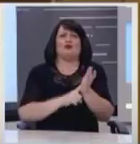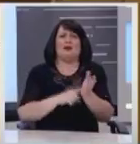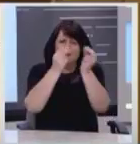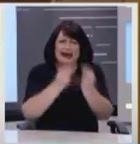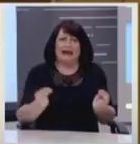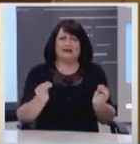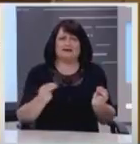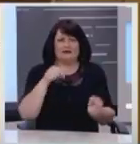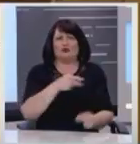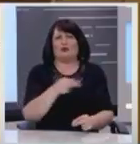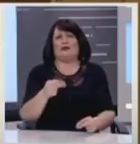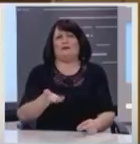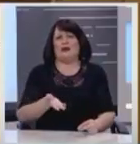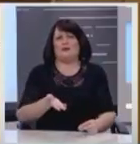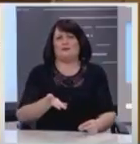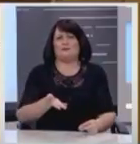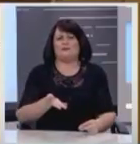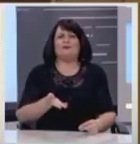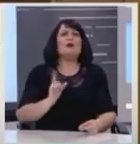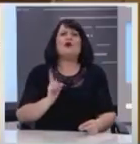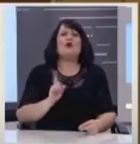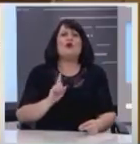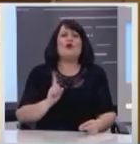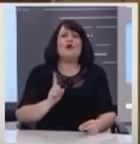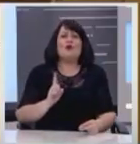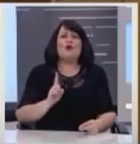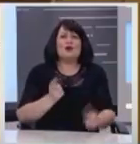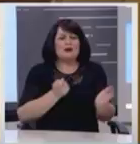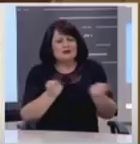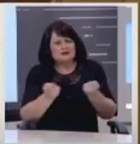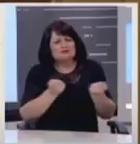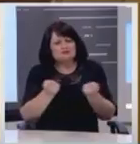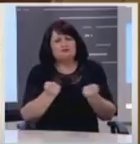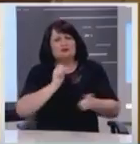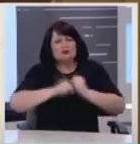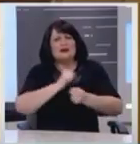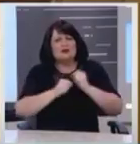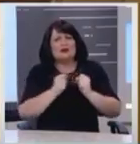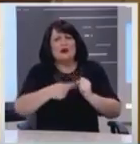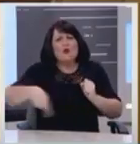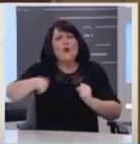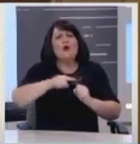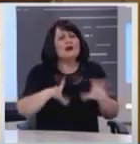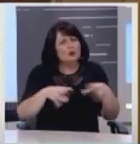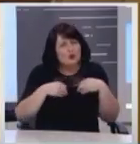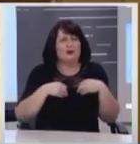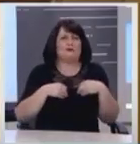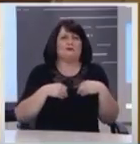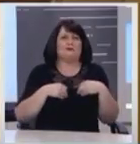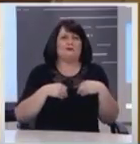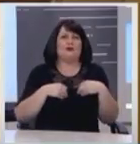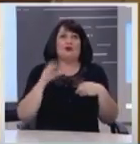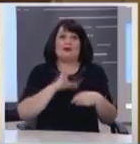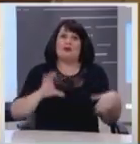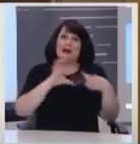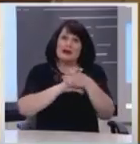του ζητήματος, και ούτε μόνο επειδή χάρη στις συντονισμένες μας προσπάθειες έχει γίνει πια αποδεκτό από όλους ότι η